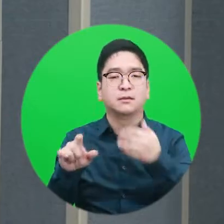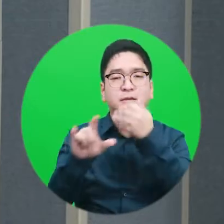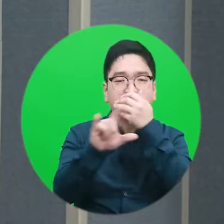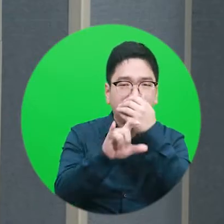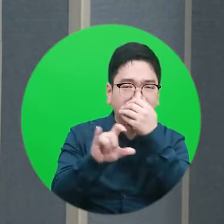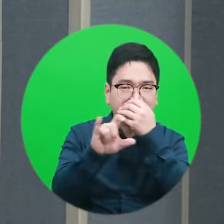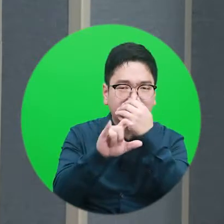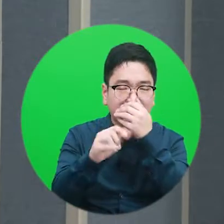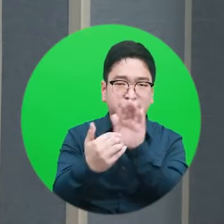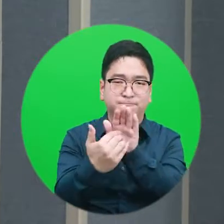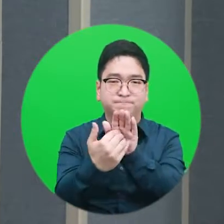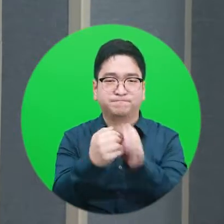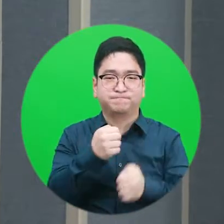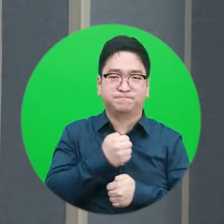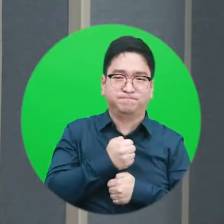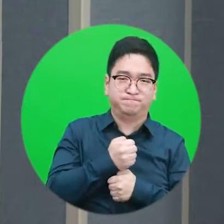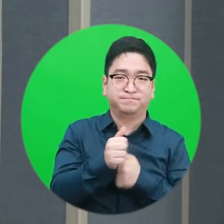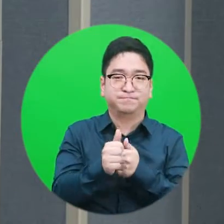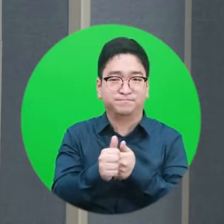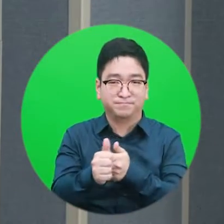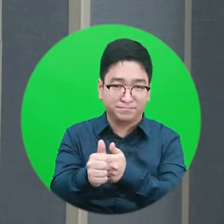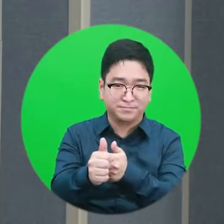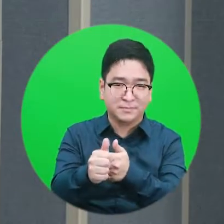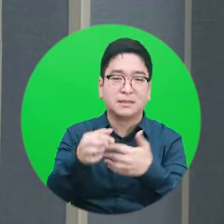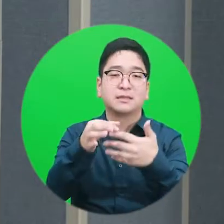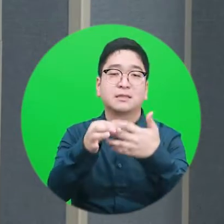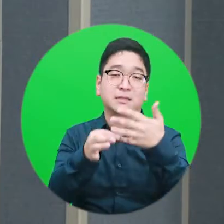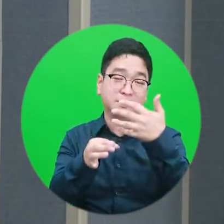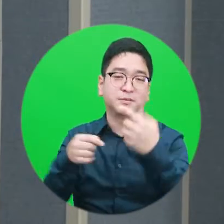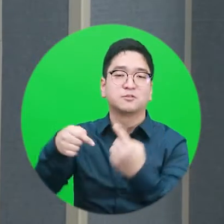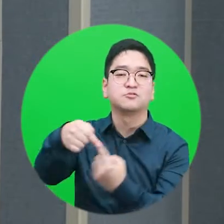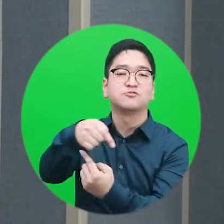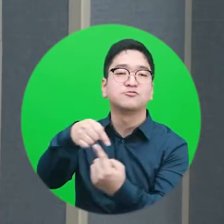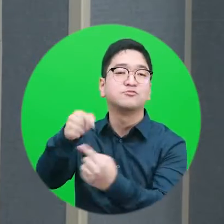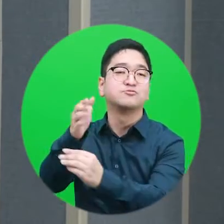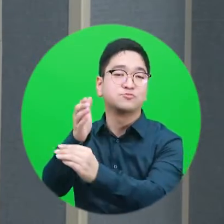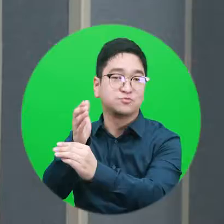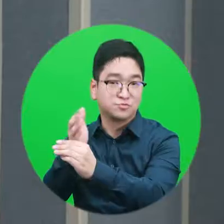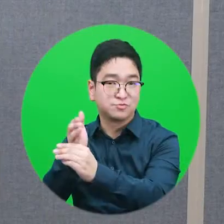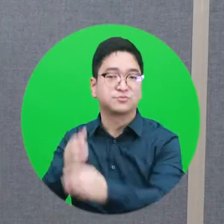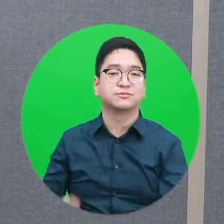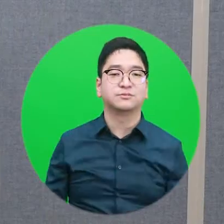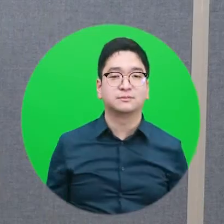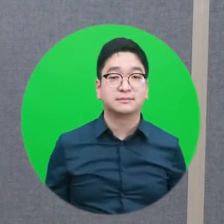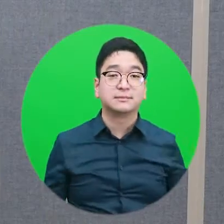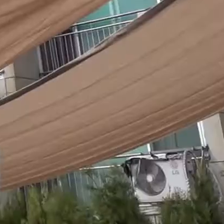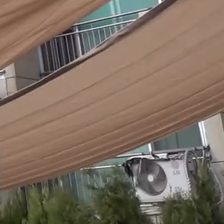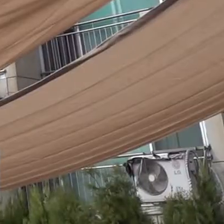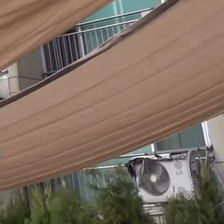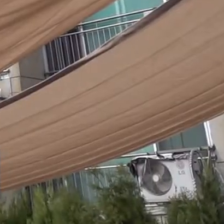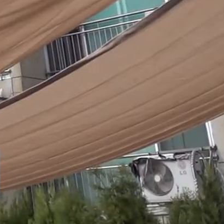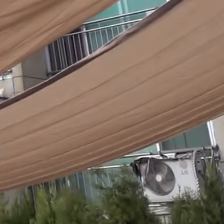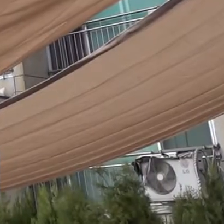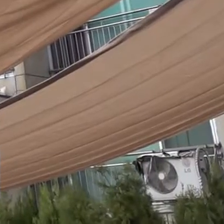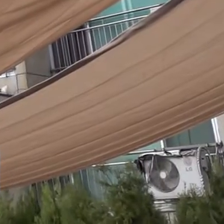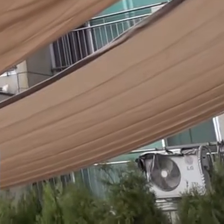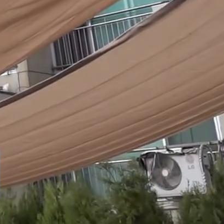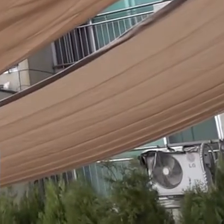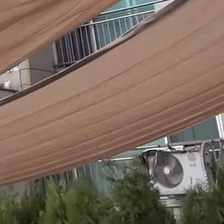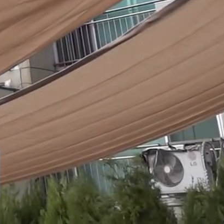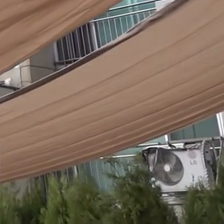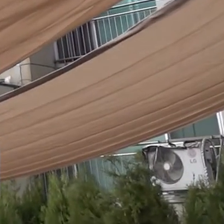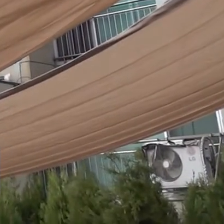방역 수칙에 맞게 저희가 지침에 준거해서 프로그램들을 운영하고 있고요. 사실 장애